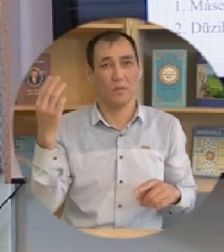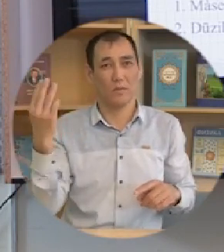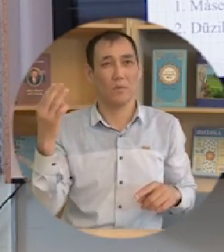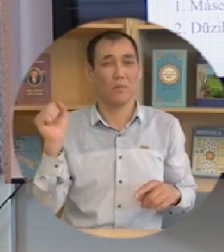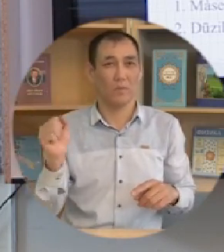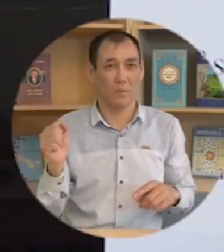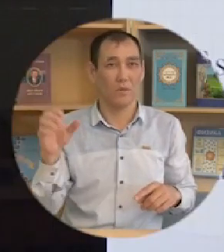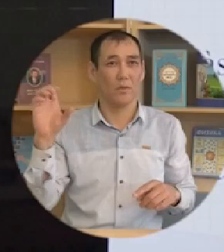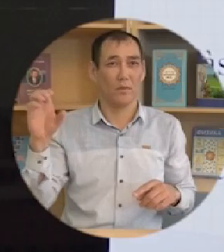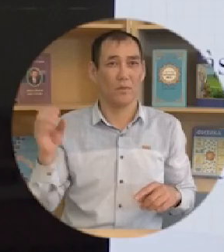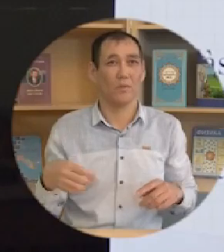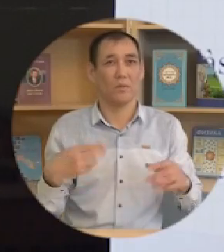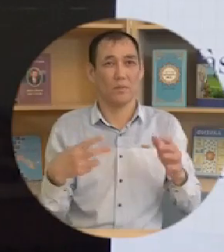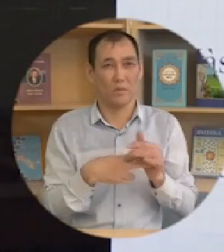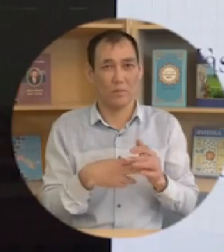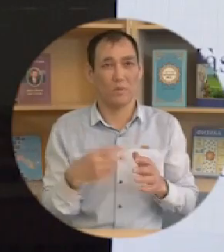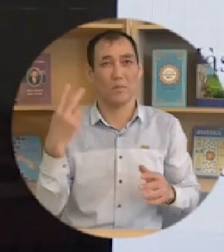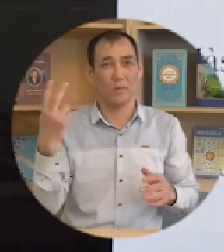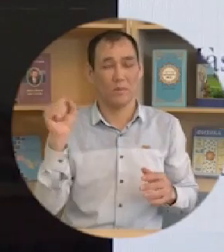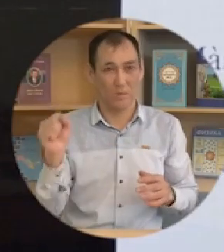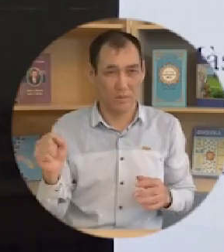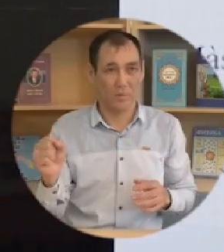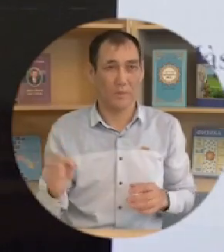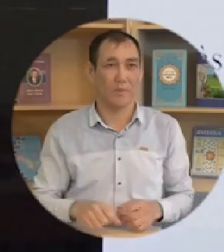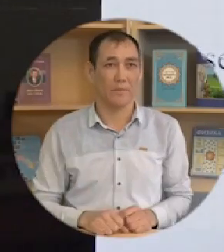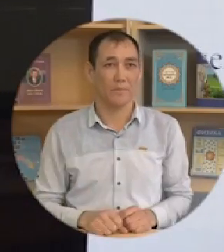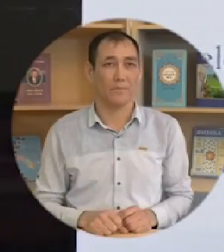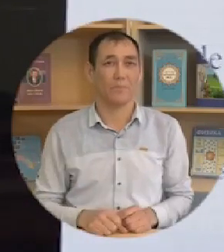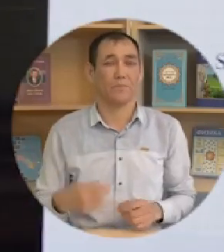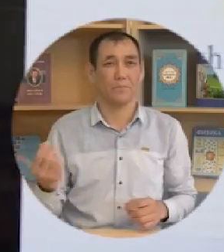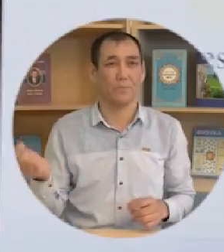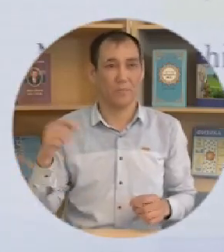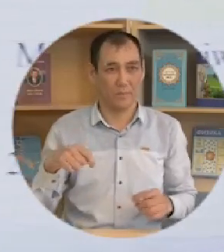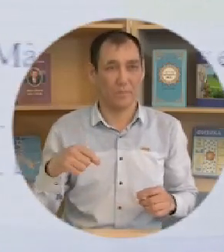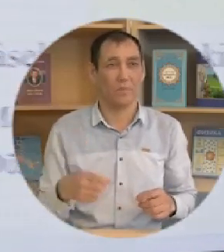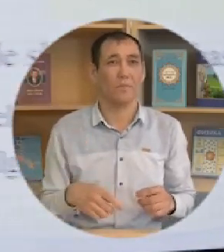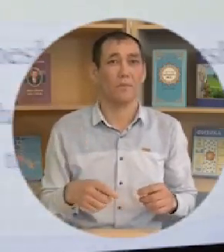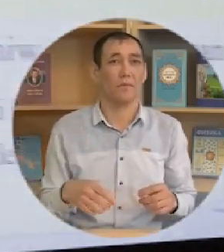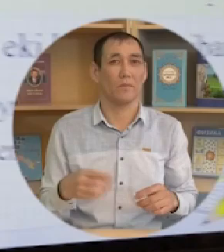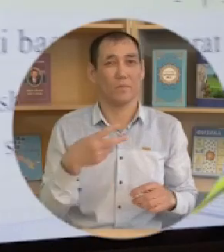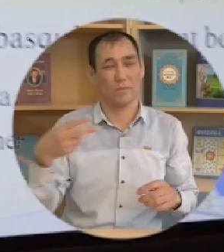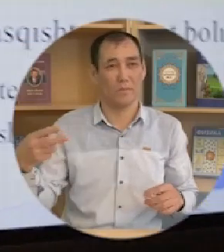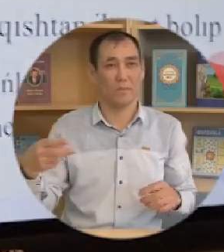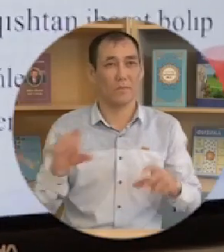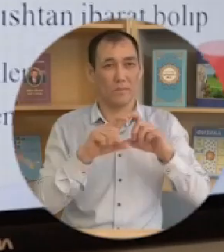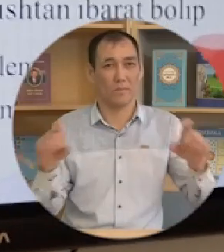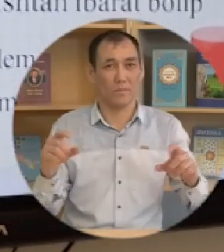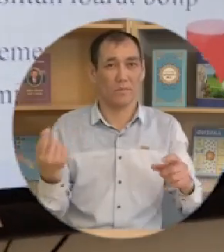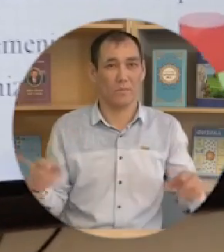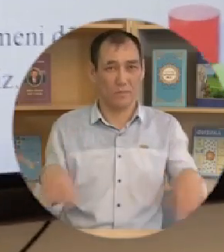4АС бөлінген 2А. Келтірілген квадрат теңдеме формуласынан